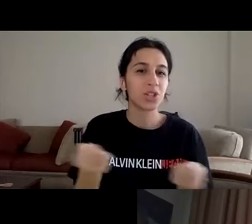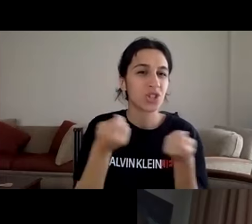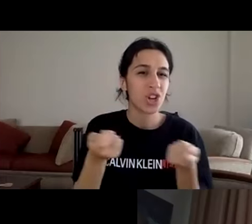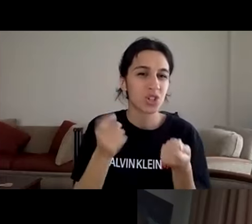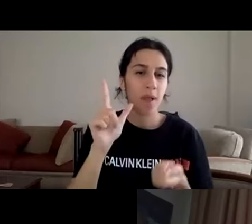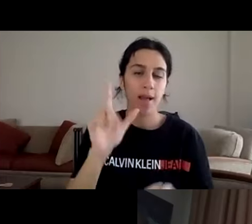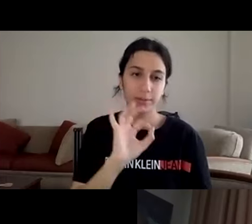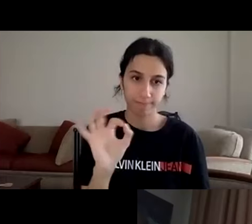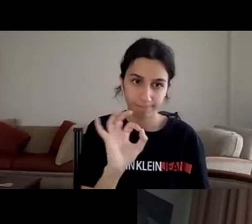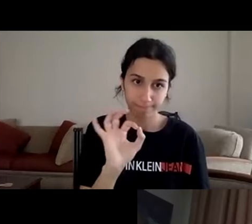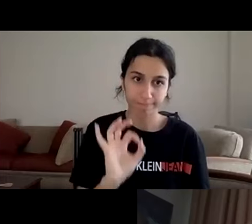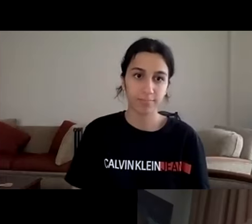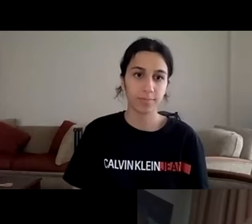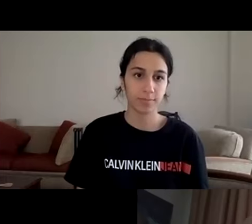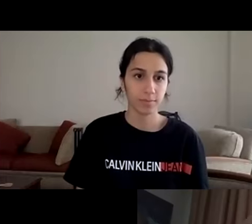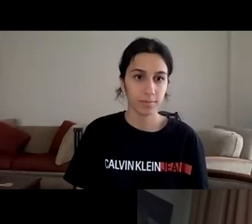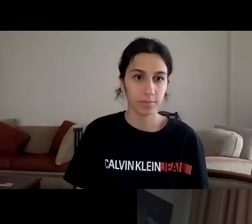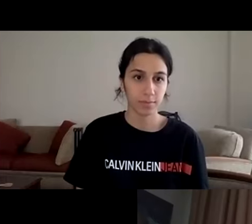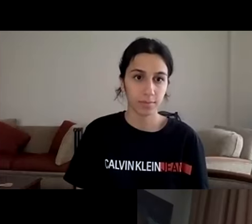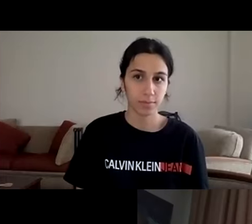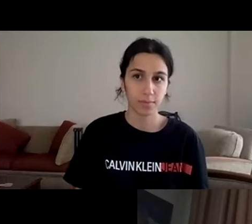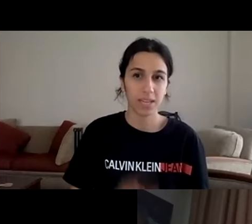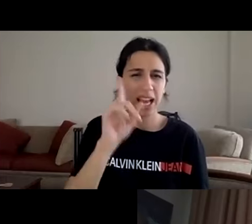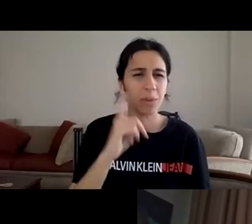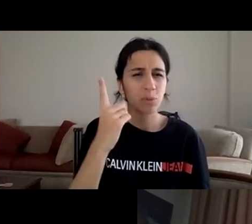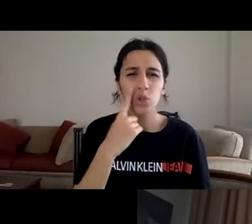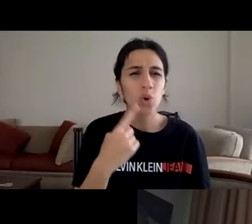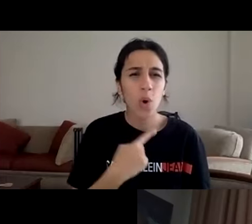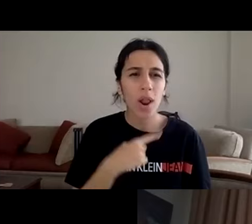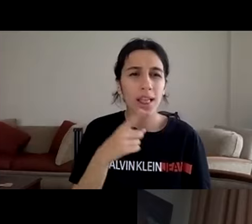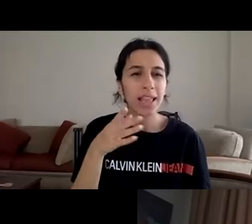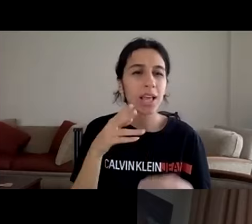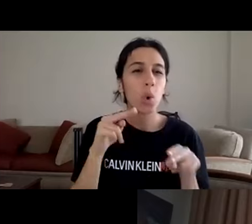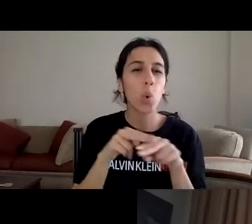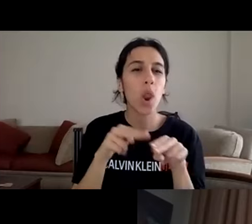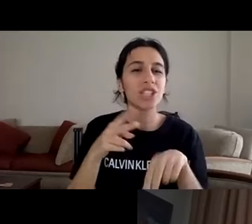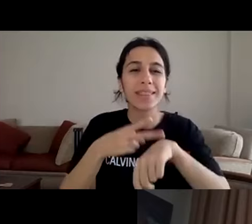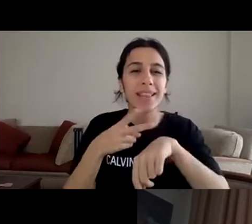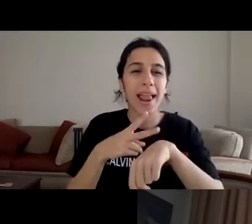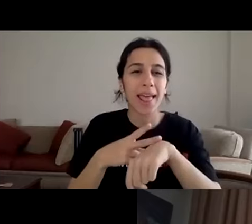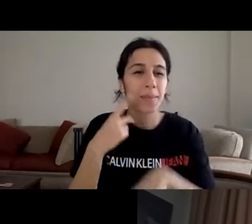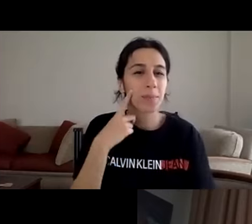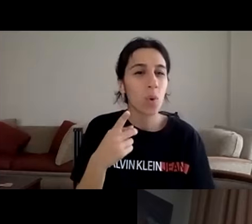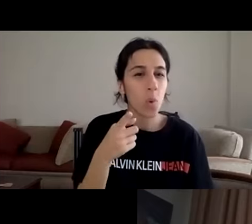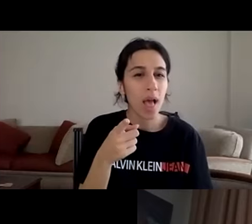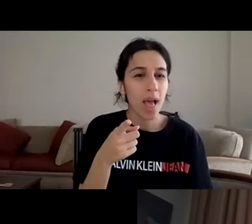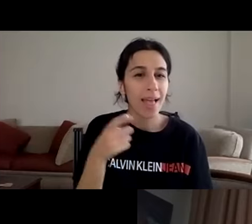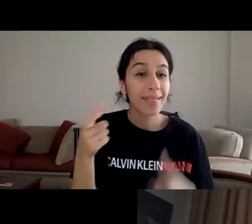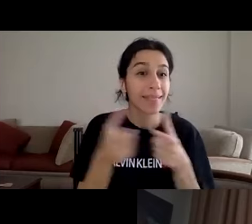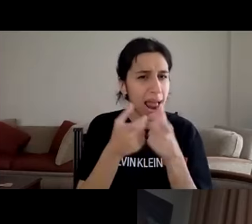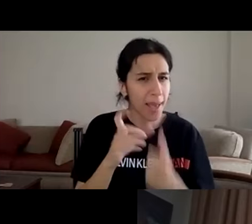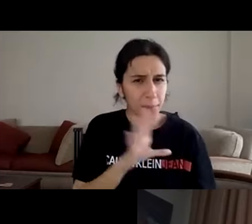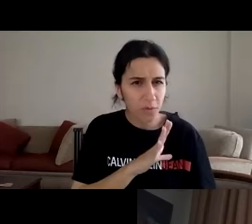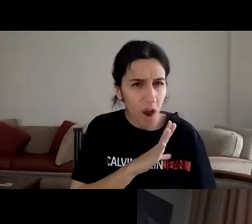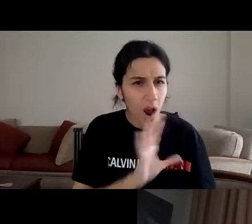gerekiyor. Aslında ilk başta bir şey söylediniz hocam, kullanıcı deneyimiyle ilgili bir dernek mi var